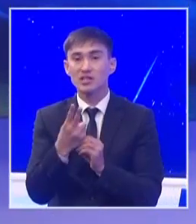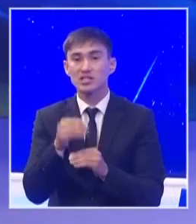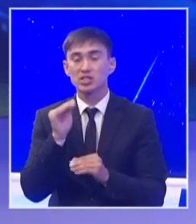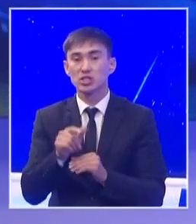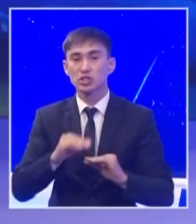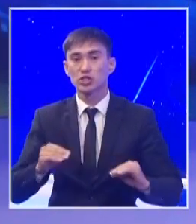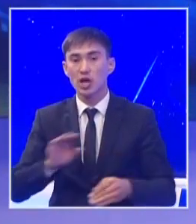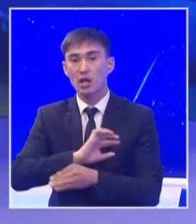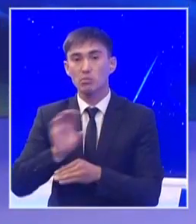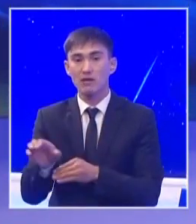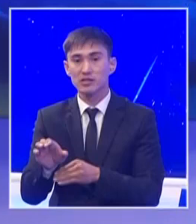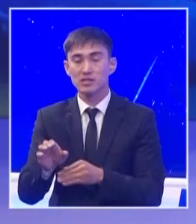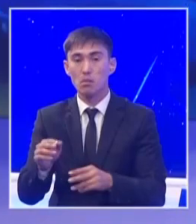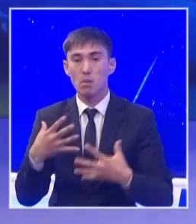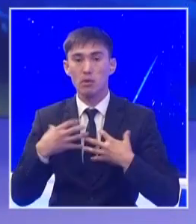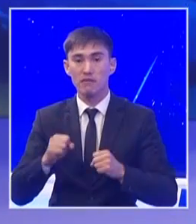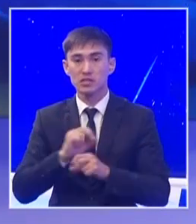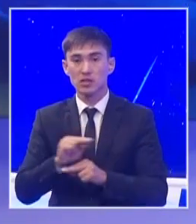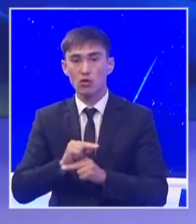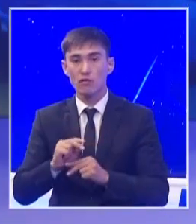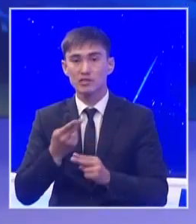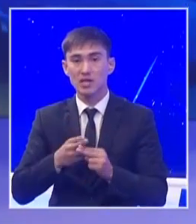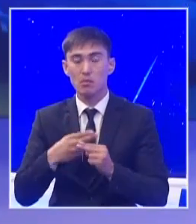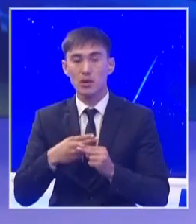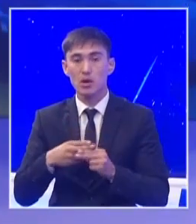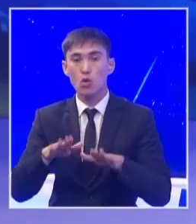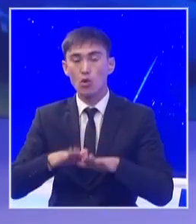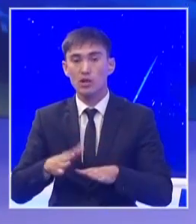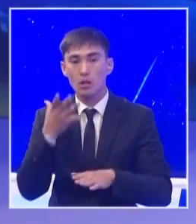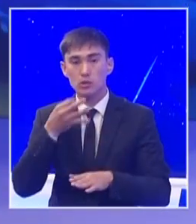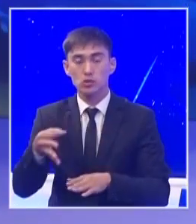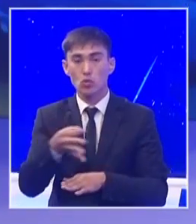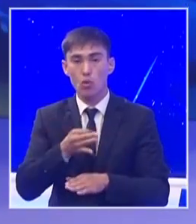тысяч детей отправятся поправлять здоровье в самые живописные уголки